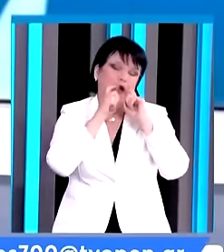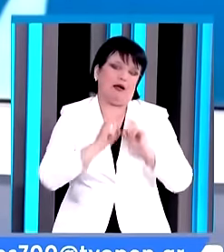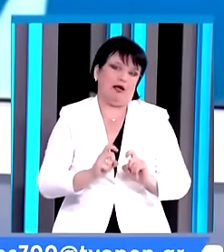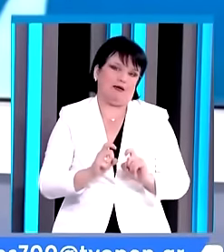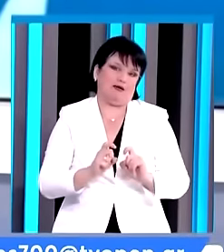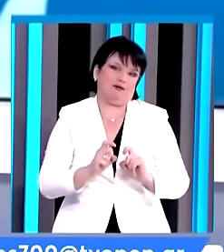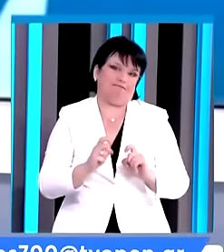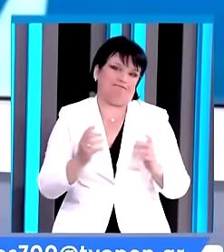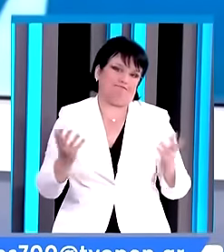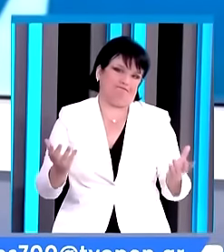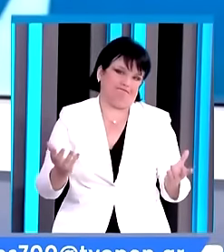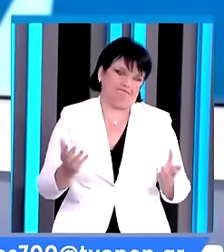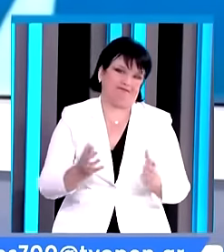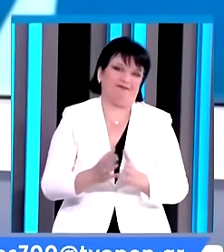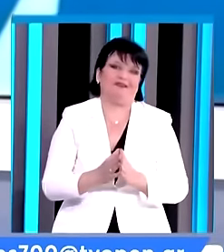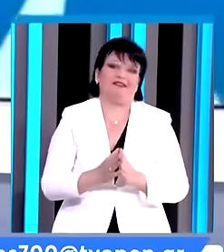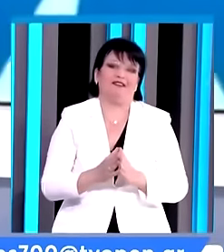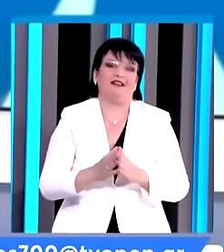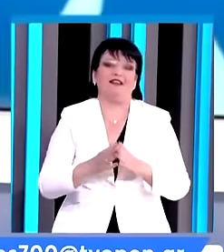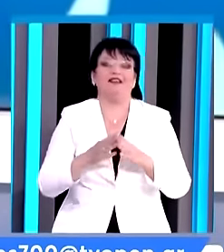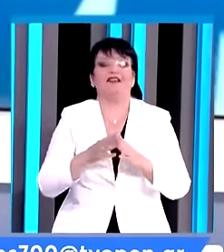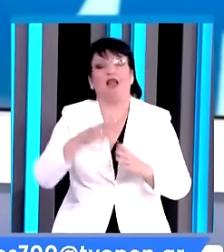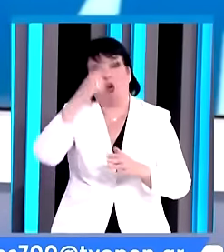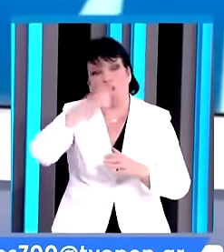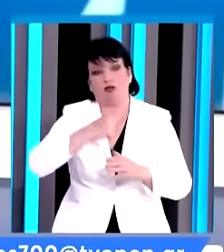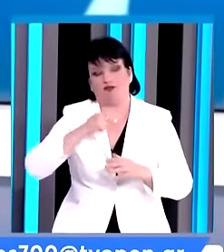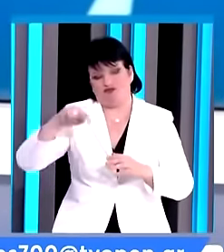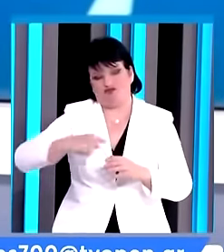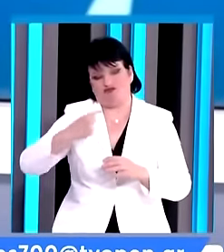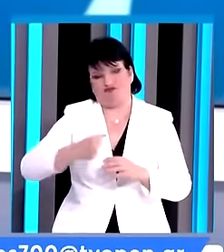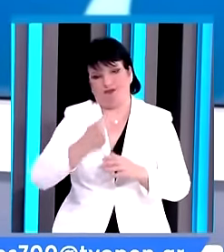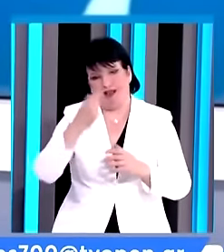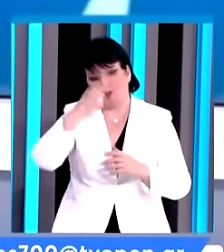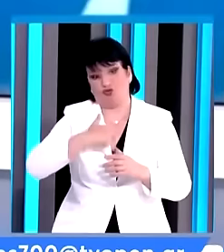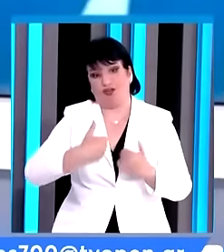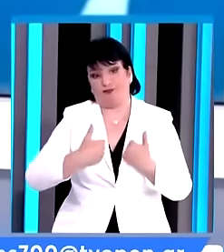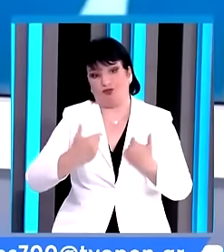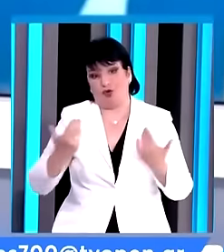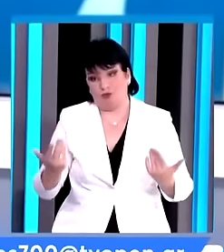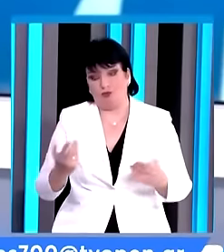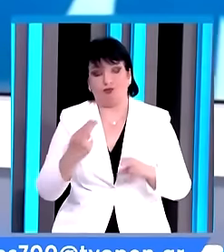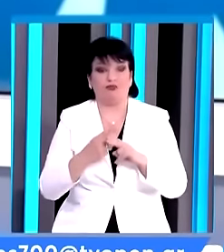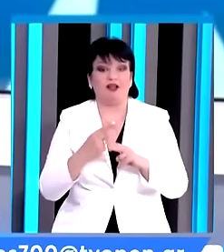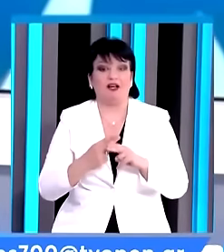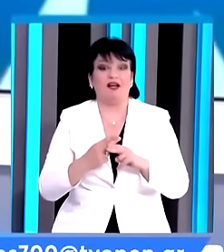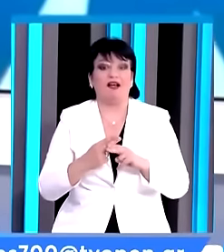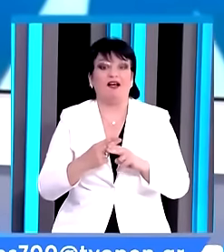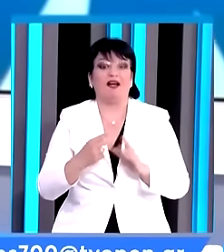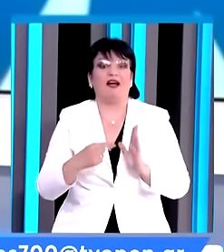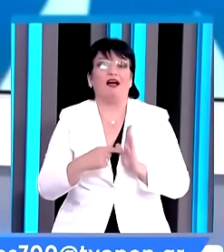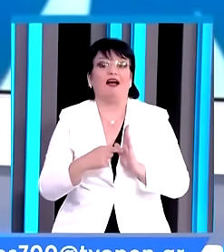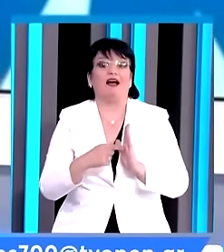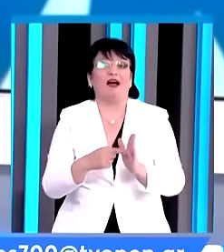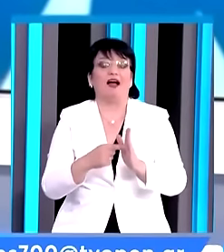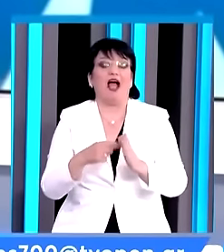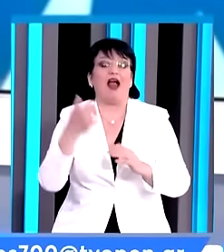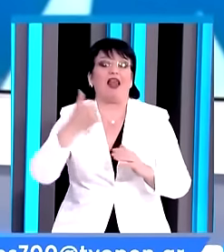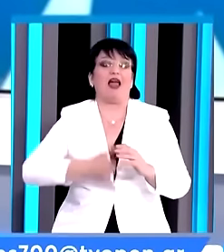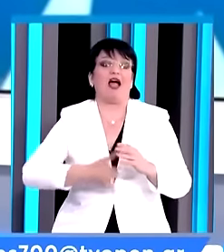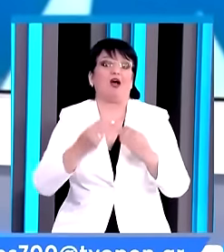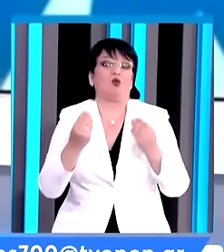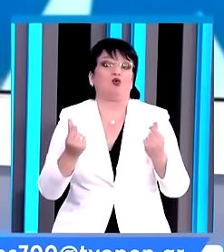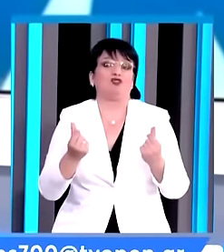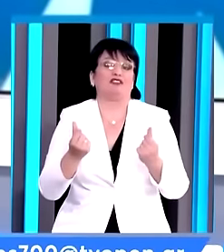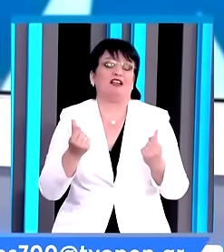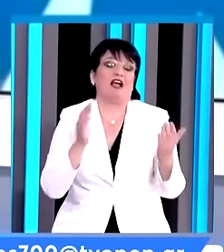Βέβαια. Και ο αυτοσαρκασμός είναι απαραίτητος. Αλλά δεν μπορεί να υποκαταστήσει ποτέ την ουσία της πολιτικής. Γι' αυτό